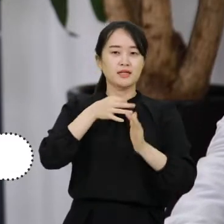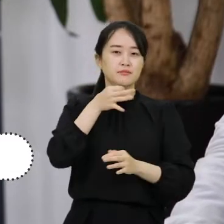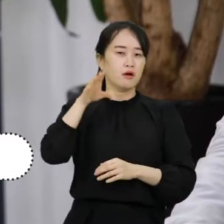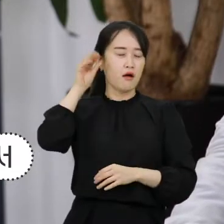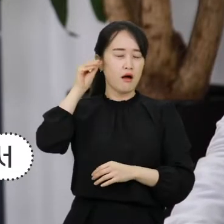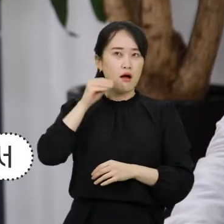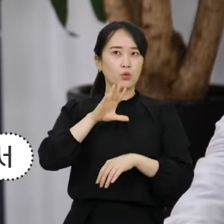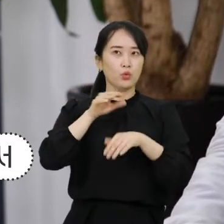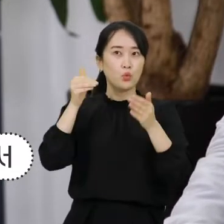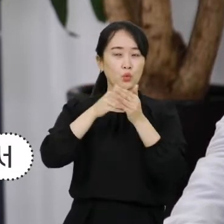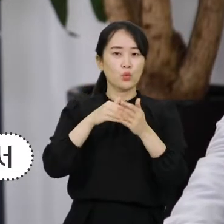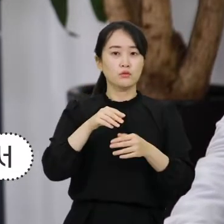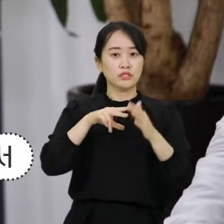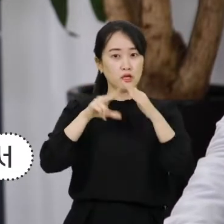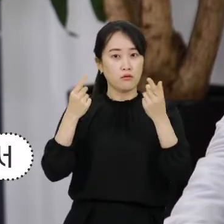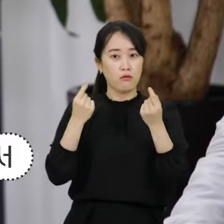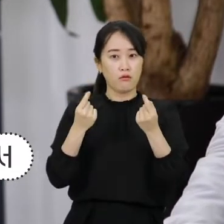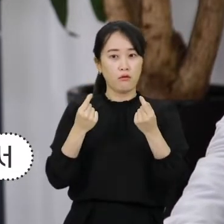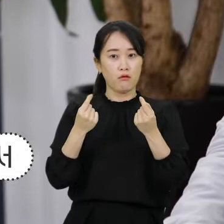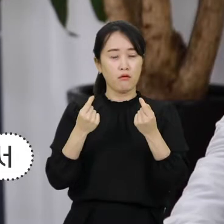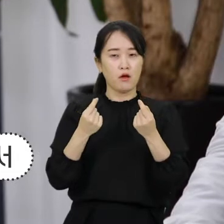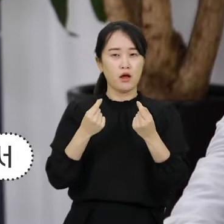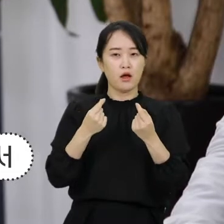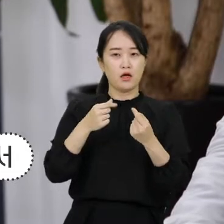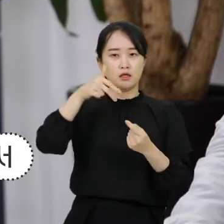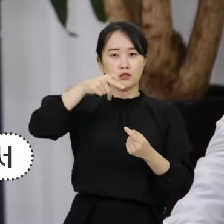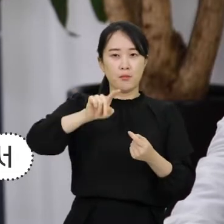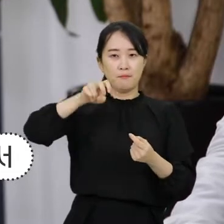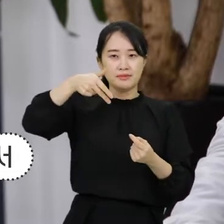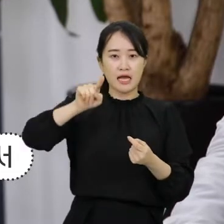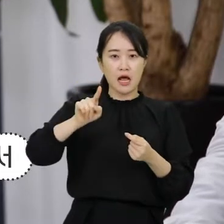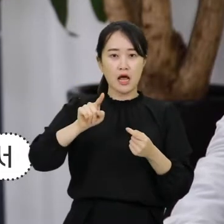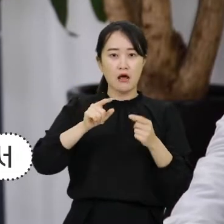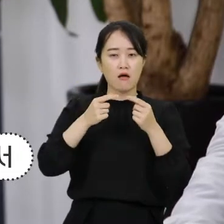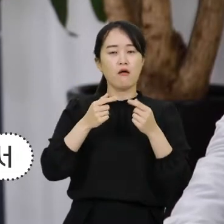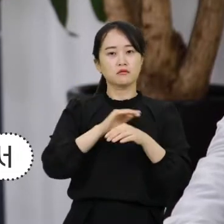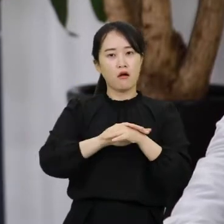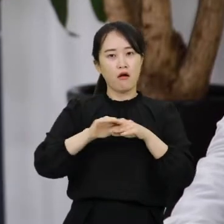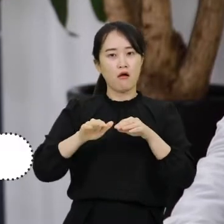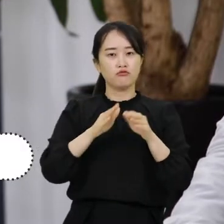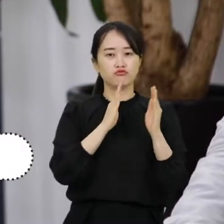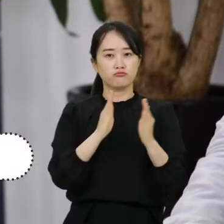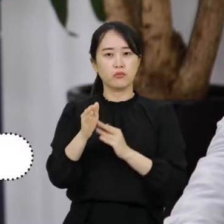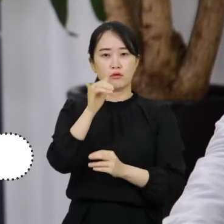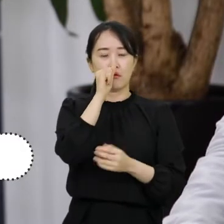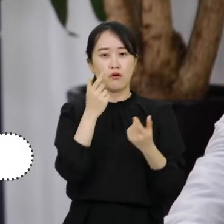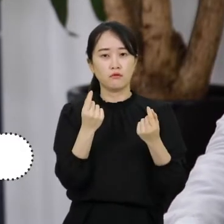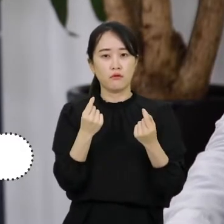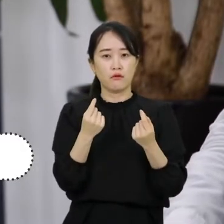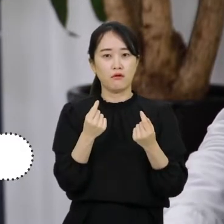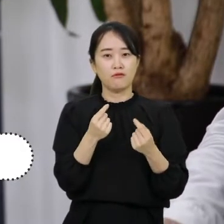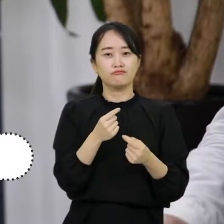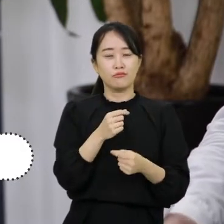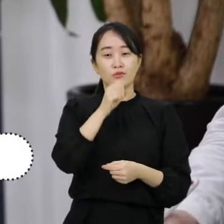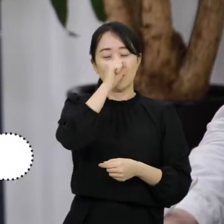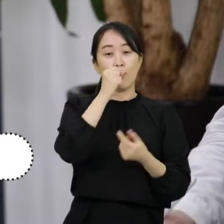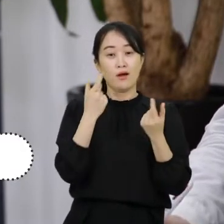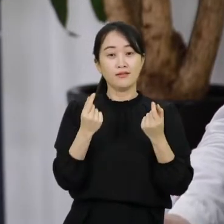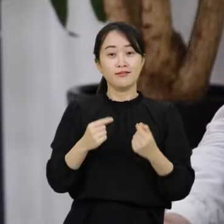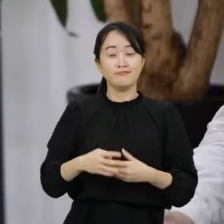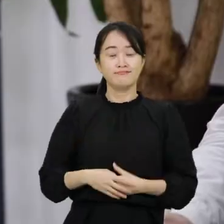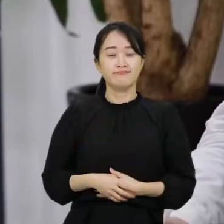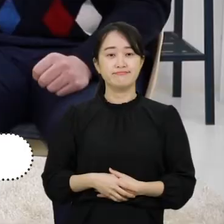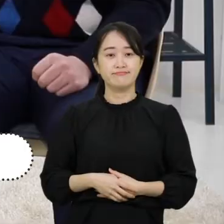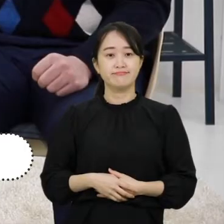알림도 있고 지하철 같은 경우도 유더블럭이나 점자 표기가 굉장히 잘 되어 있어서 하드웨어 훌륭한 것 같아요.